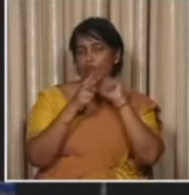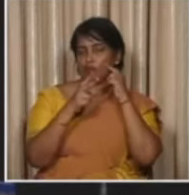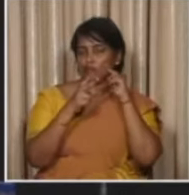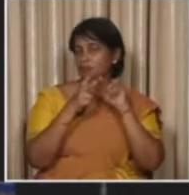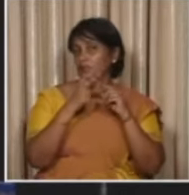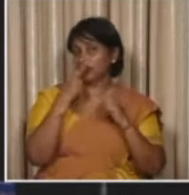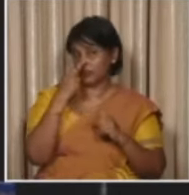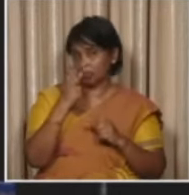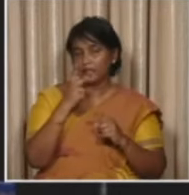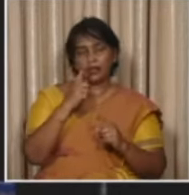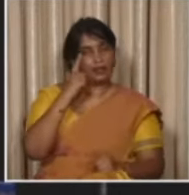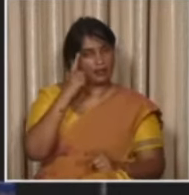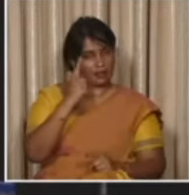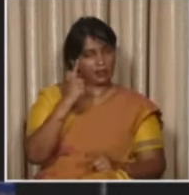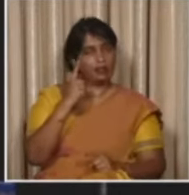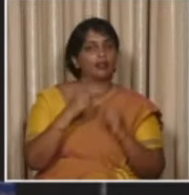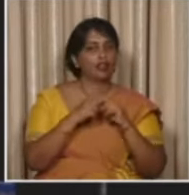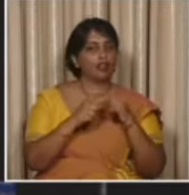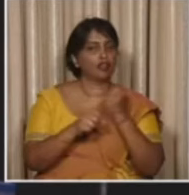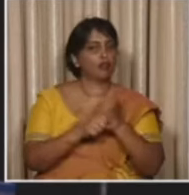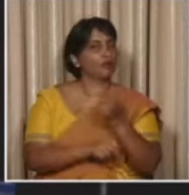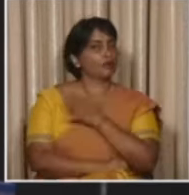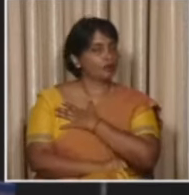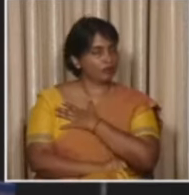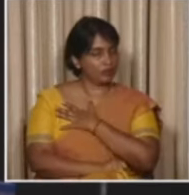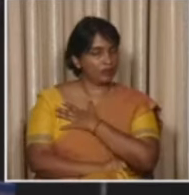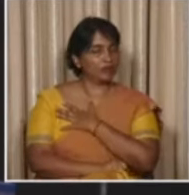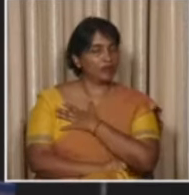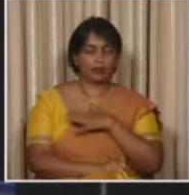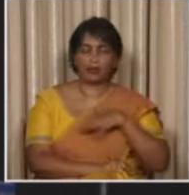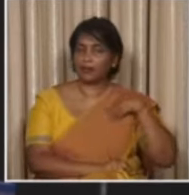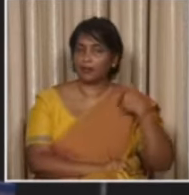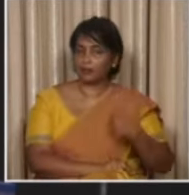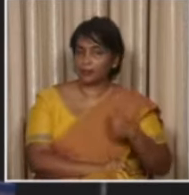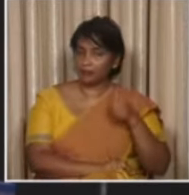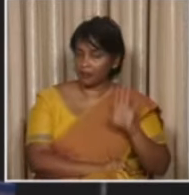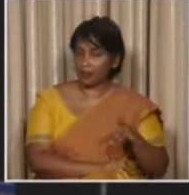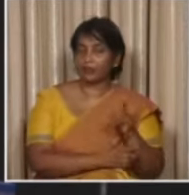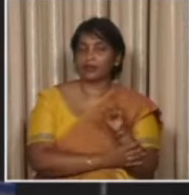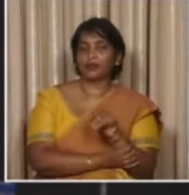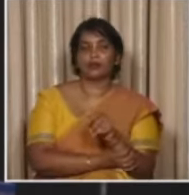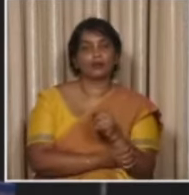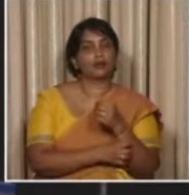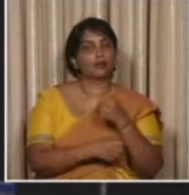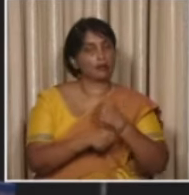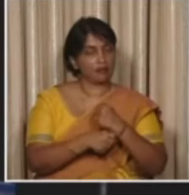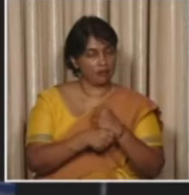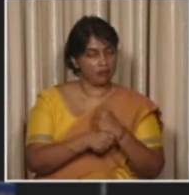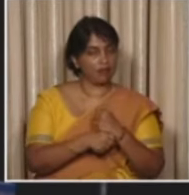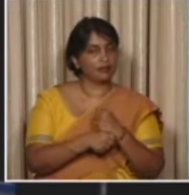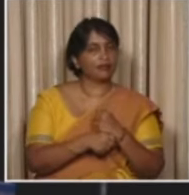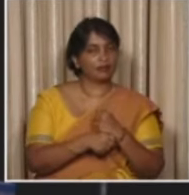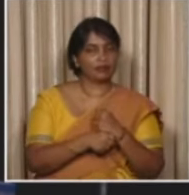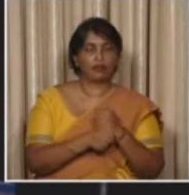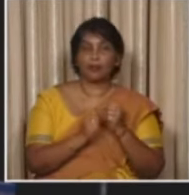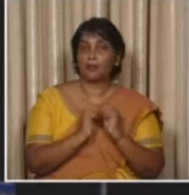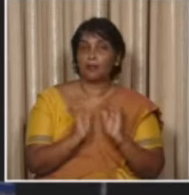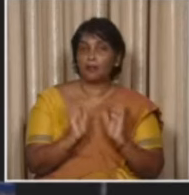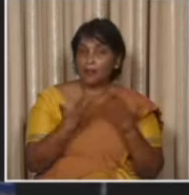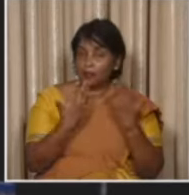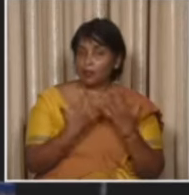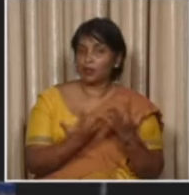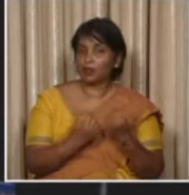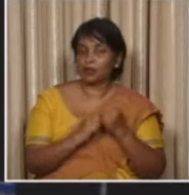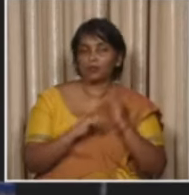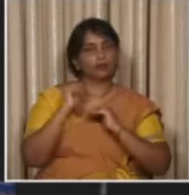തമായി ഗോട്ടാബേ രാജപക്ഷ പ്രമുഖ രജയ ബിഹിക്കരൻ അവശ്യകരണ